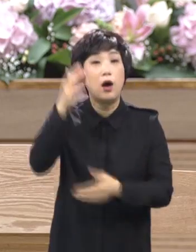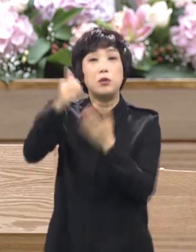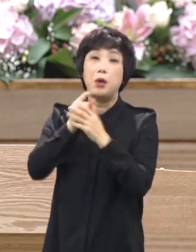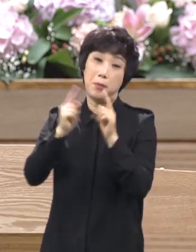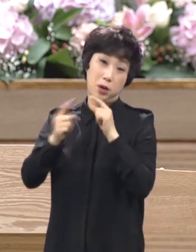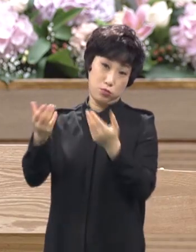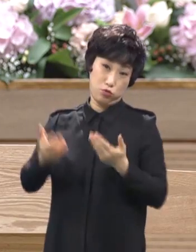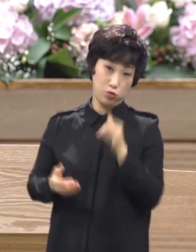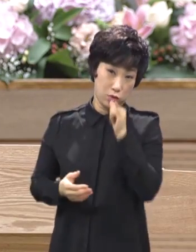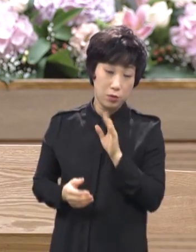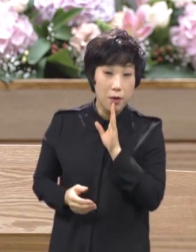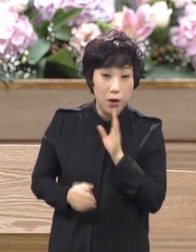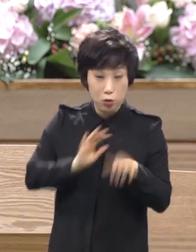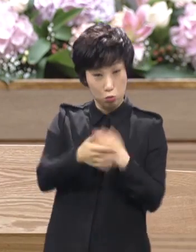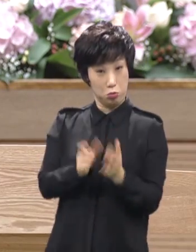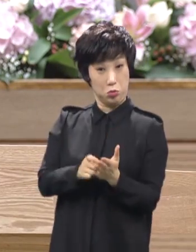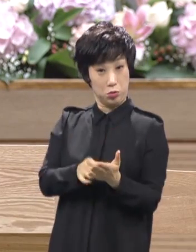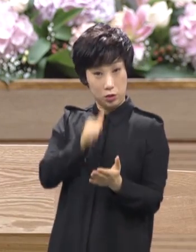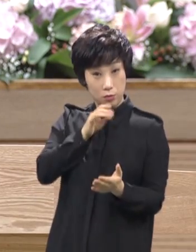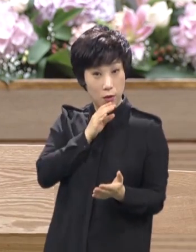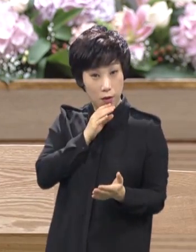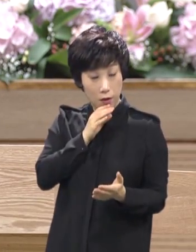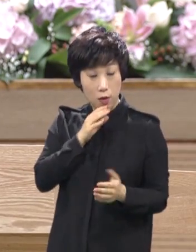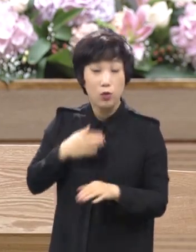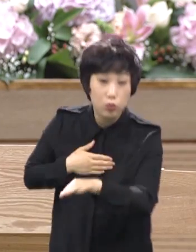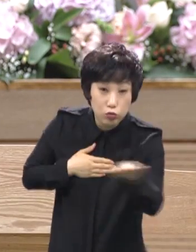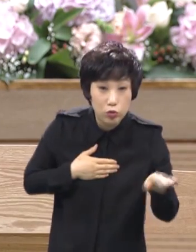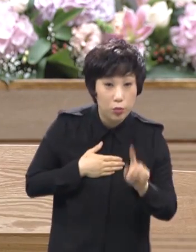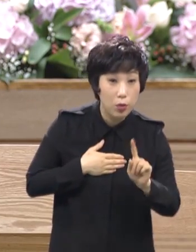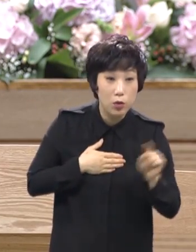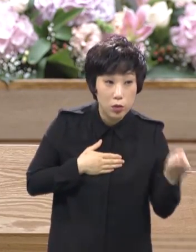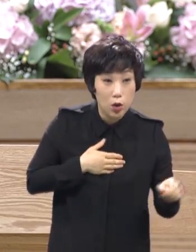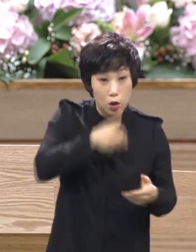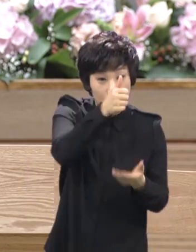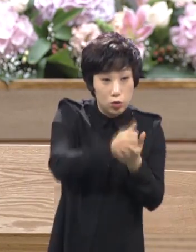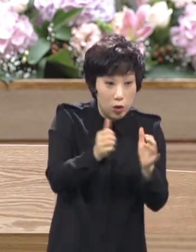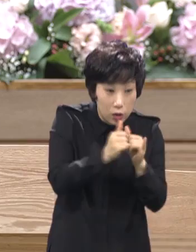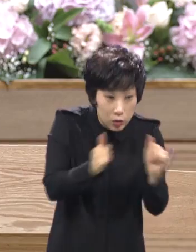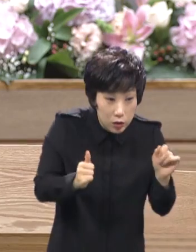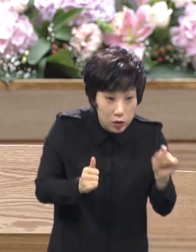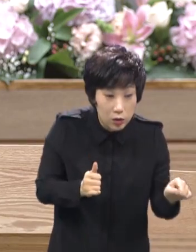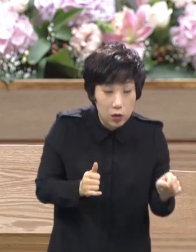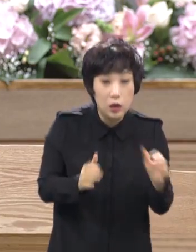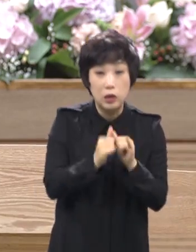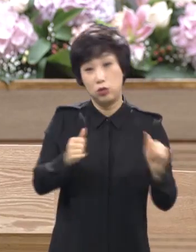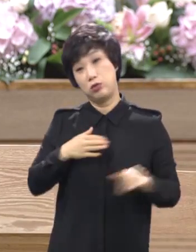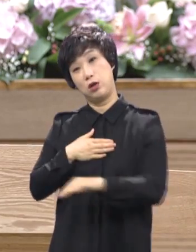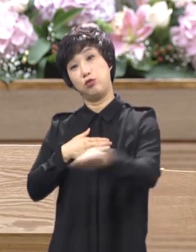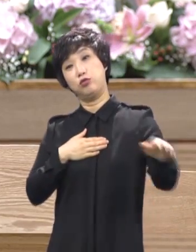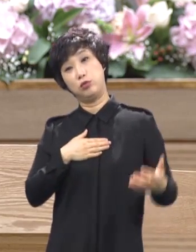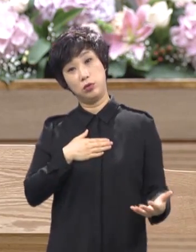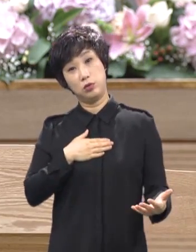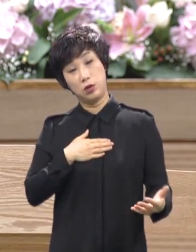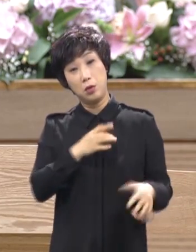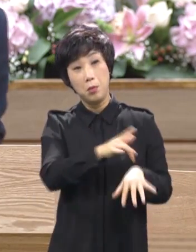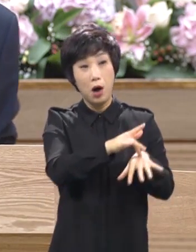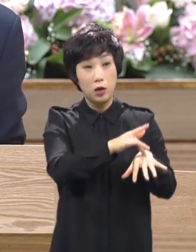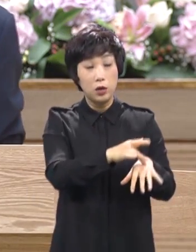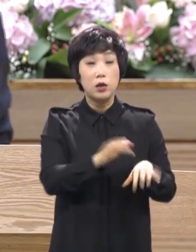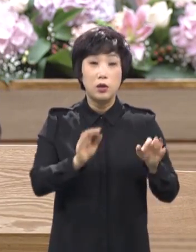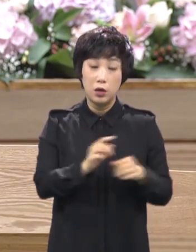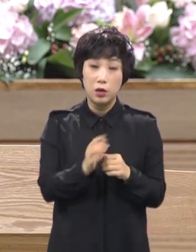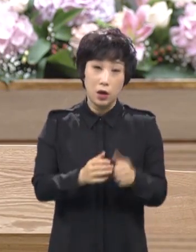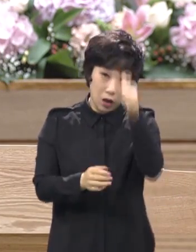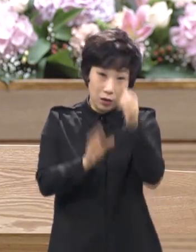말했어요. 성경에. 그러면 이 죄인된 인류, 마귀